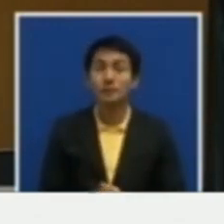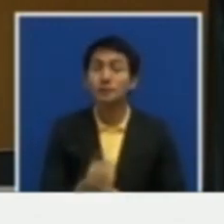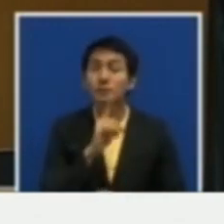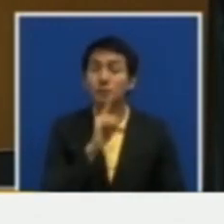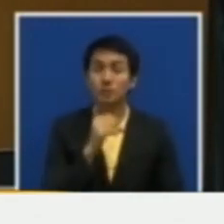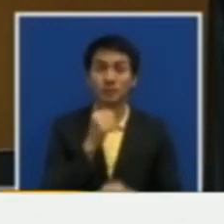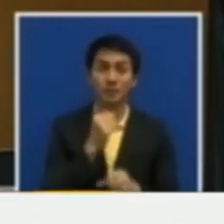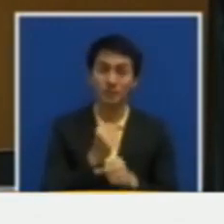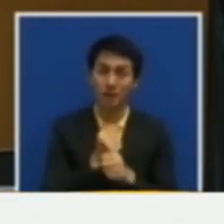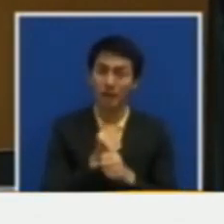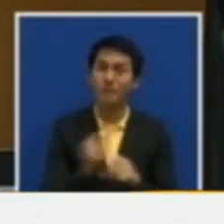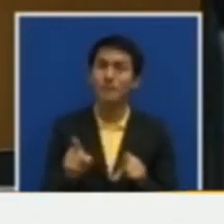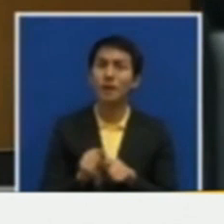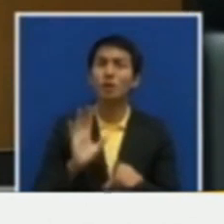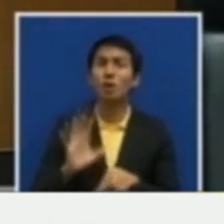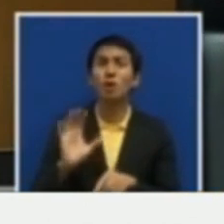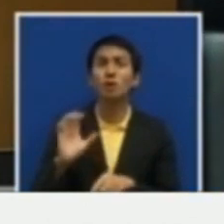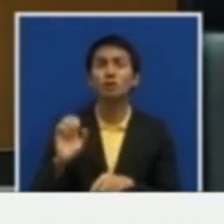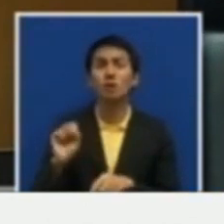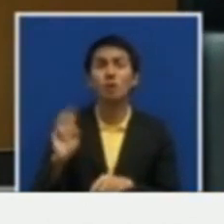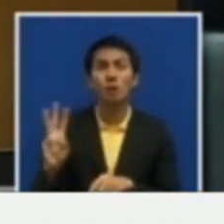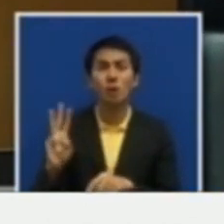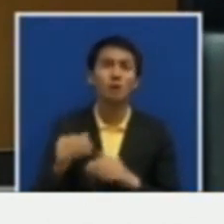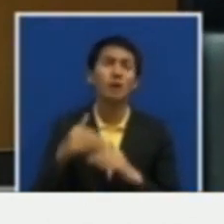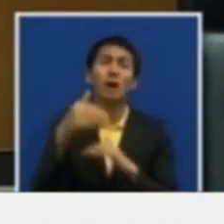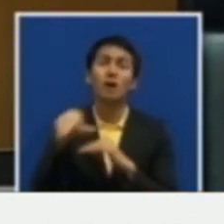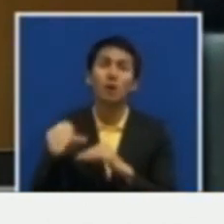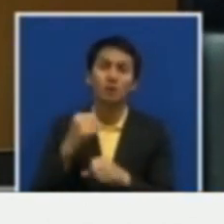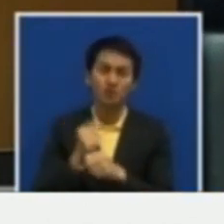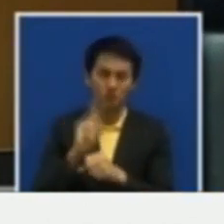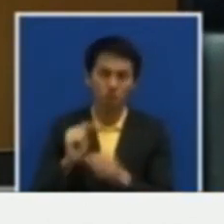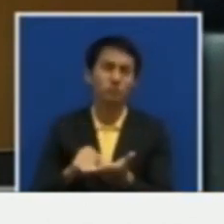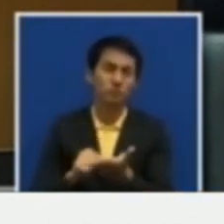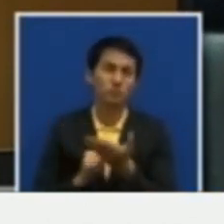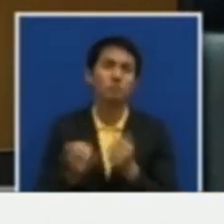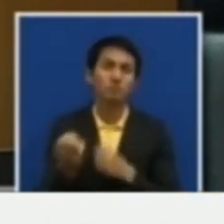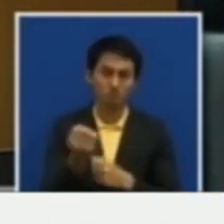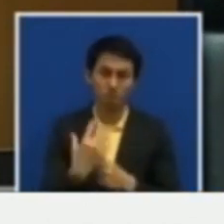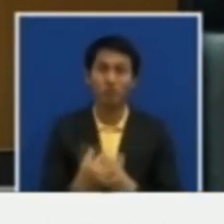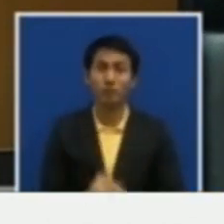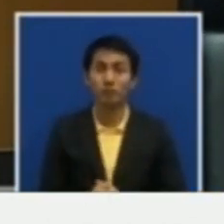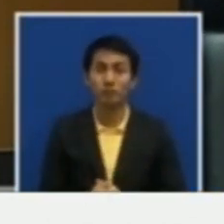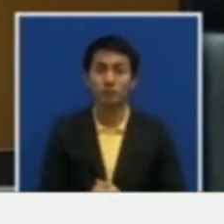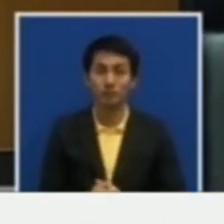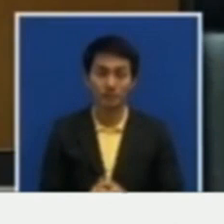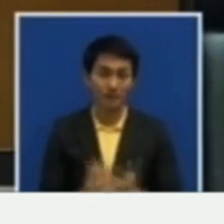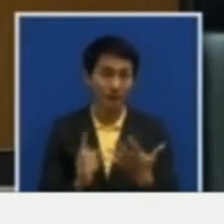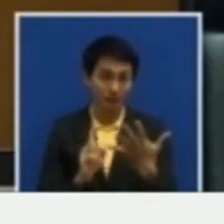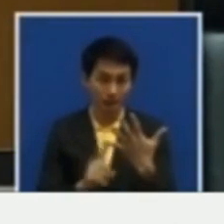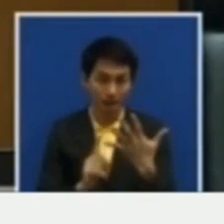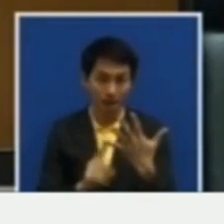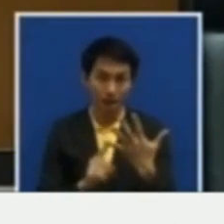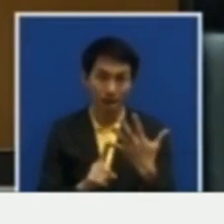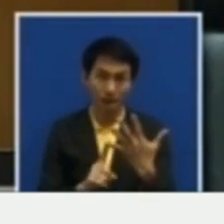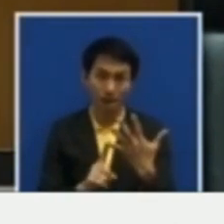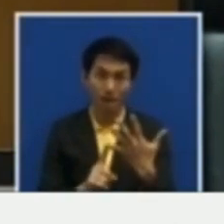มาชิกที่มีหมายเลขประจำตัวที่เป็นเลขคี่ไปทานก่อนจากนั้นเวลา 12:15 น.นะครับจึงให้หมายเลขคู่เนี่ยไปทานต่